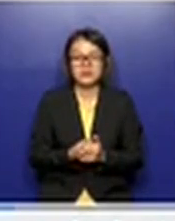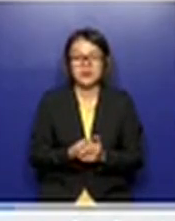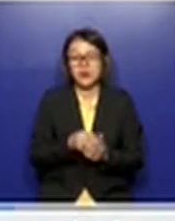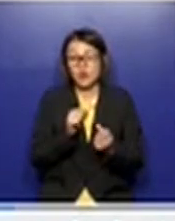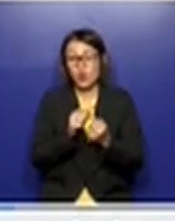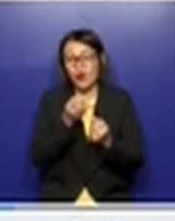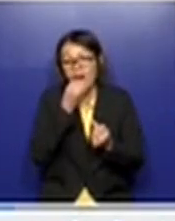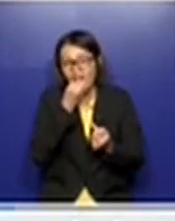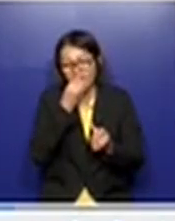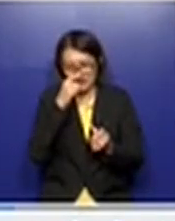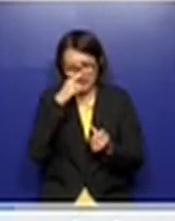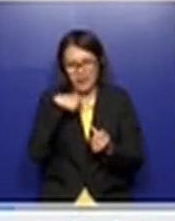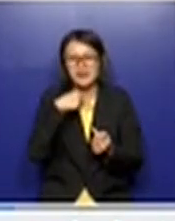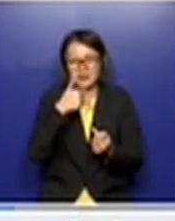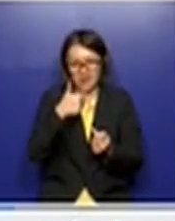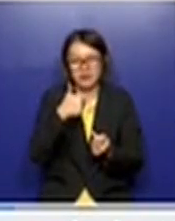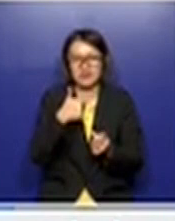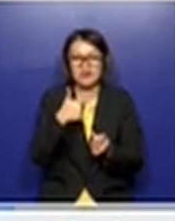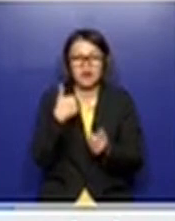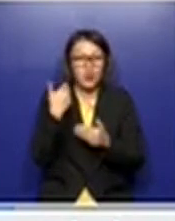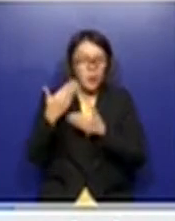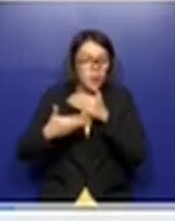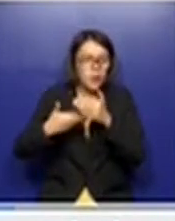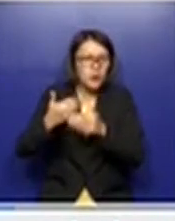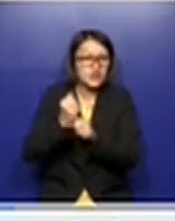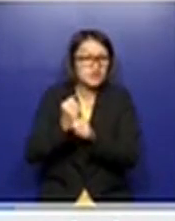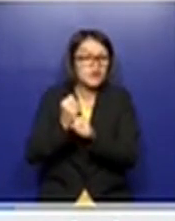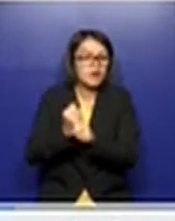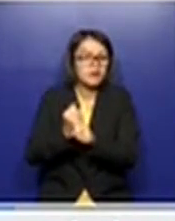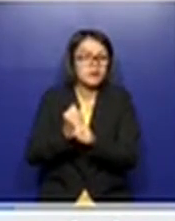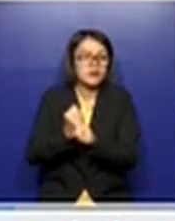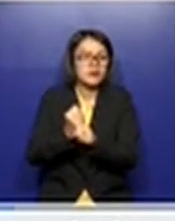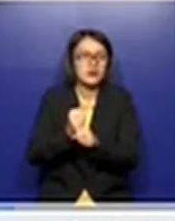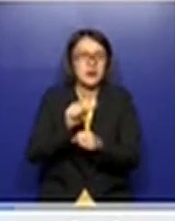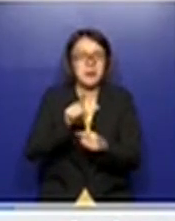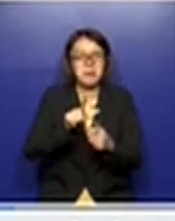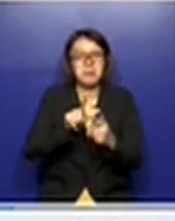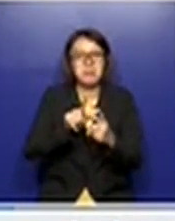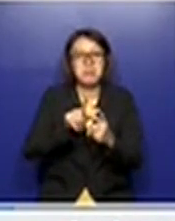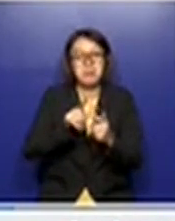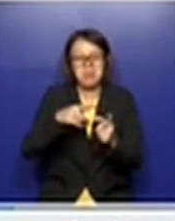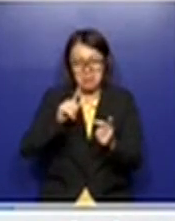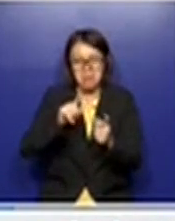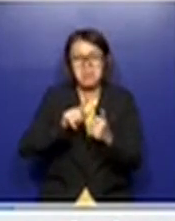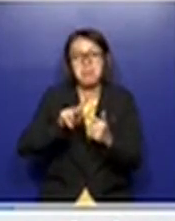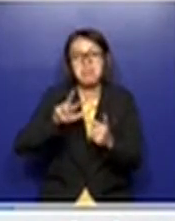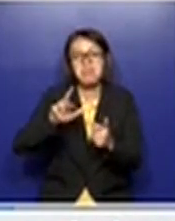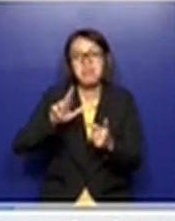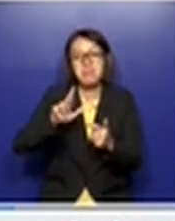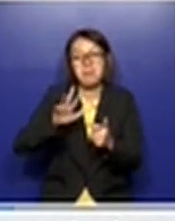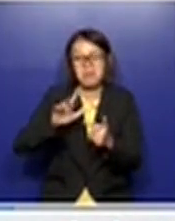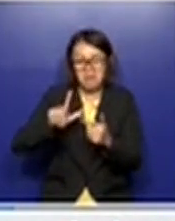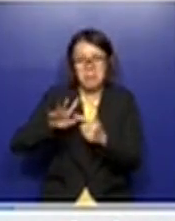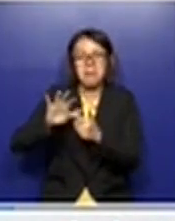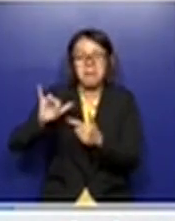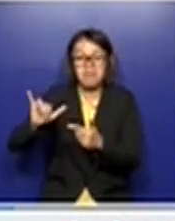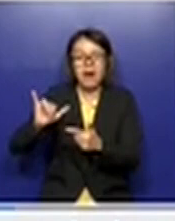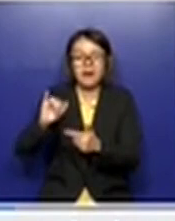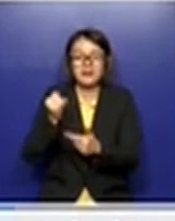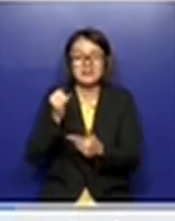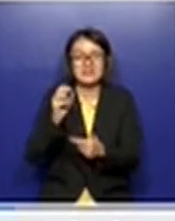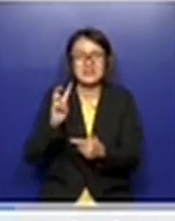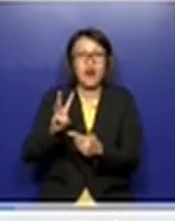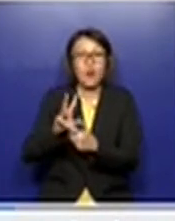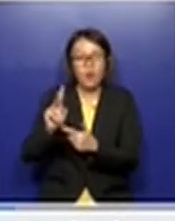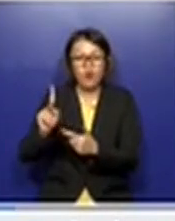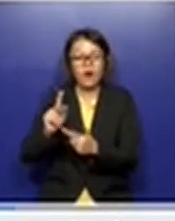ารผมอยากให้ท่านเดินหน้าทำเสน่ห์ปลายจวักของท่านต่อไปนะครับโดยให้ครอบคลุมในอาหาร